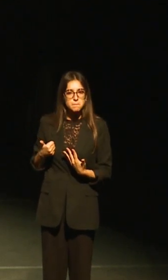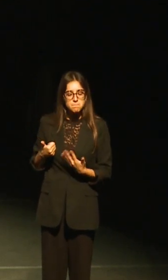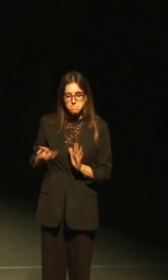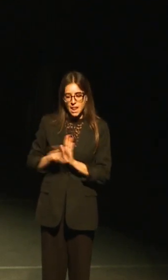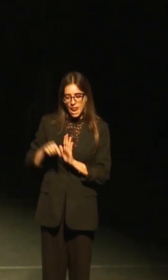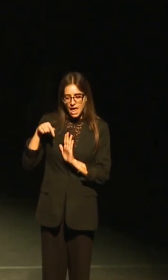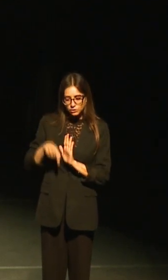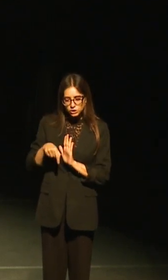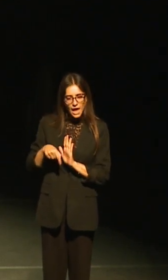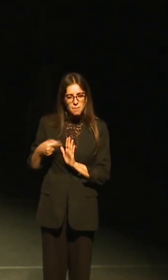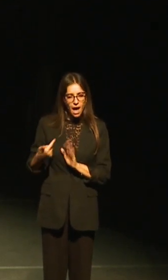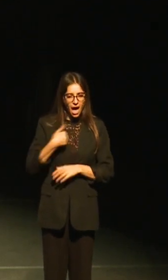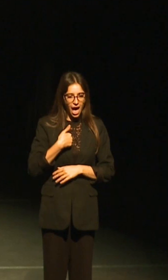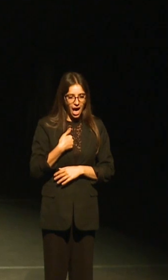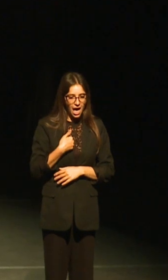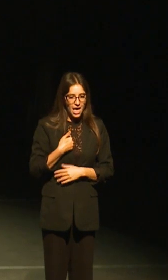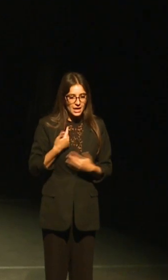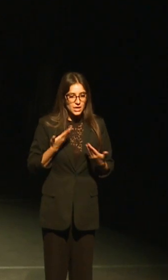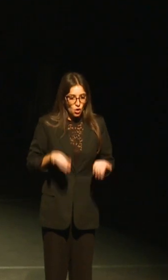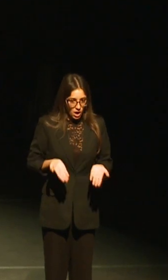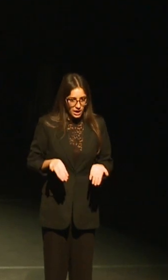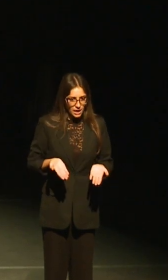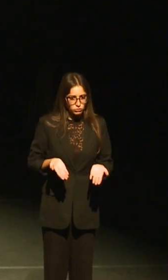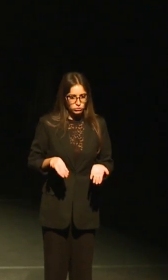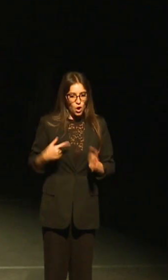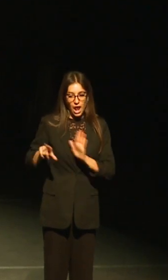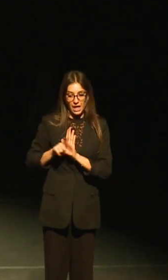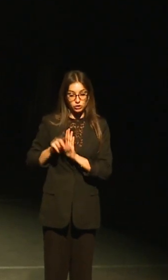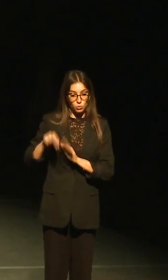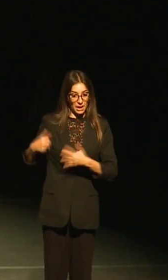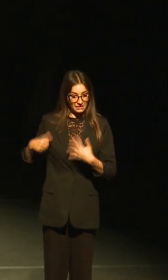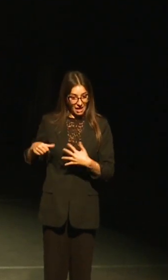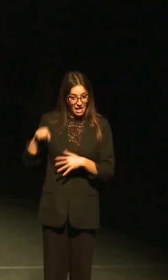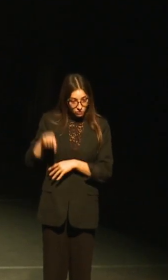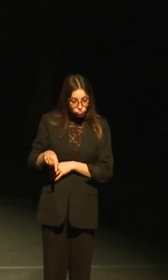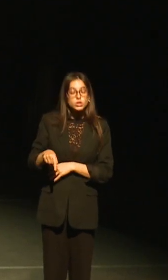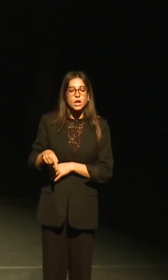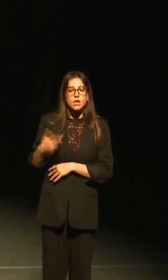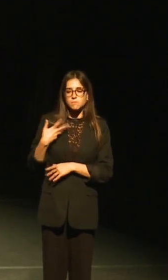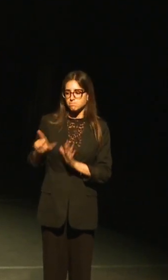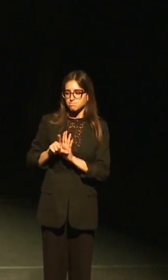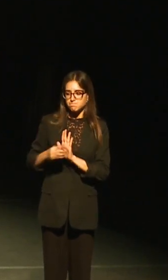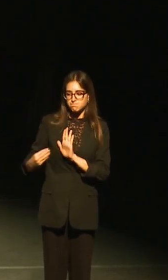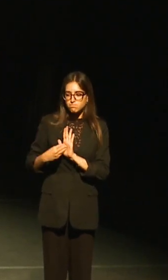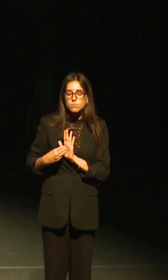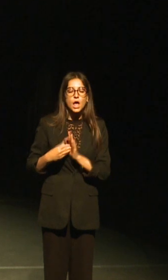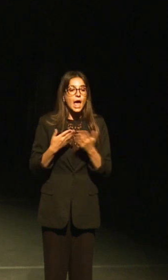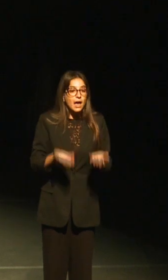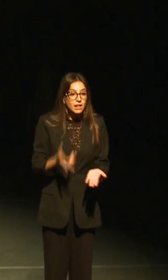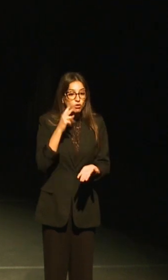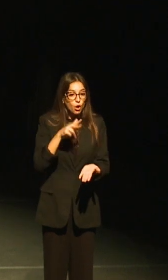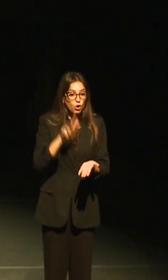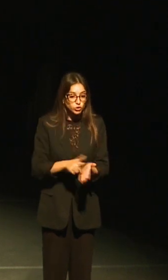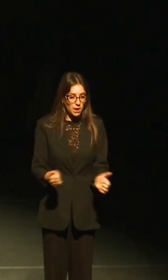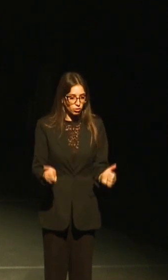penso in questo momento è che quella comunità internazionale riconosce Ormai il matrimonio ugualetario e quindi dato che diciamo